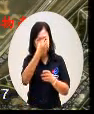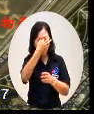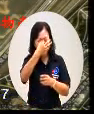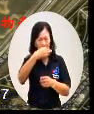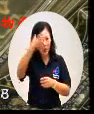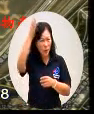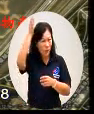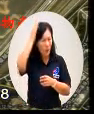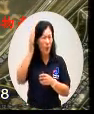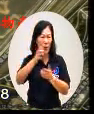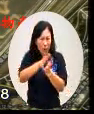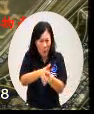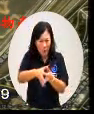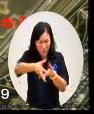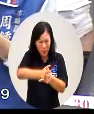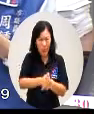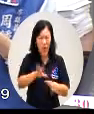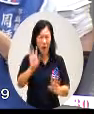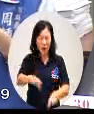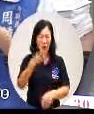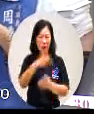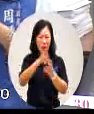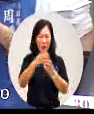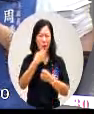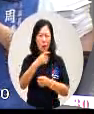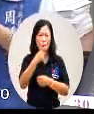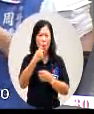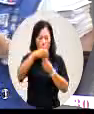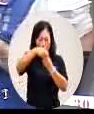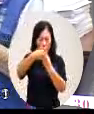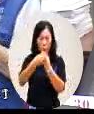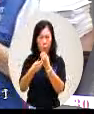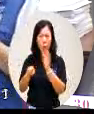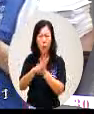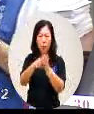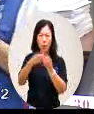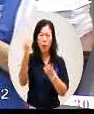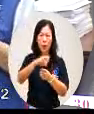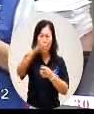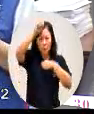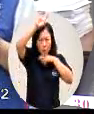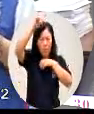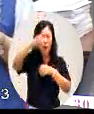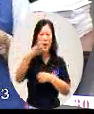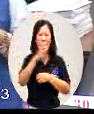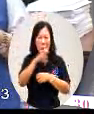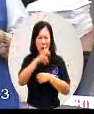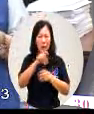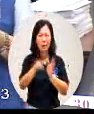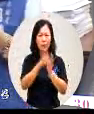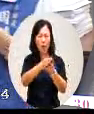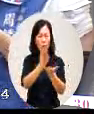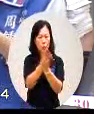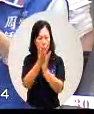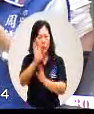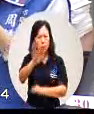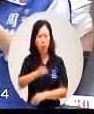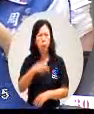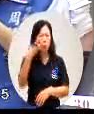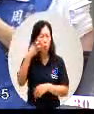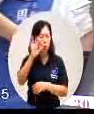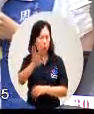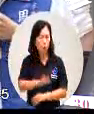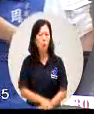么现在荔枝啊，乃至翁来什么其他的尿泊啦，很多很多精